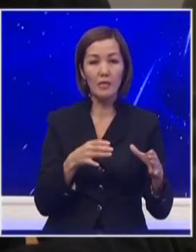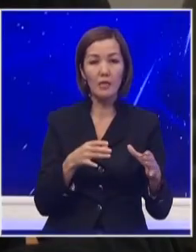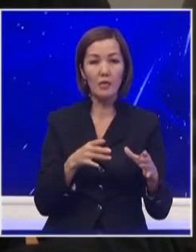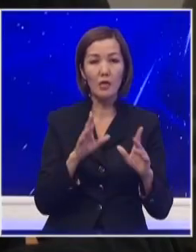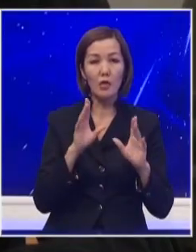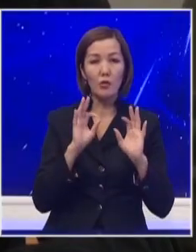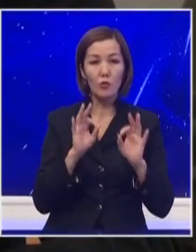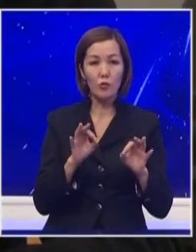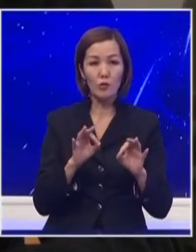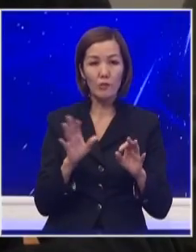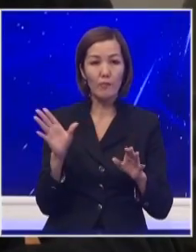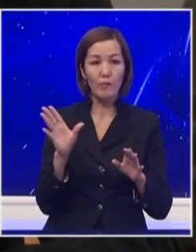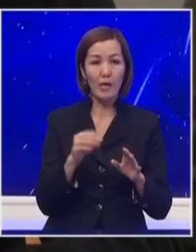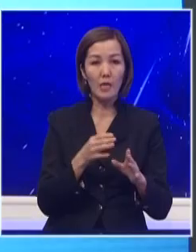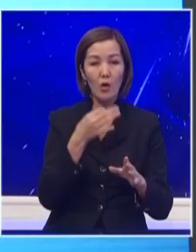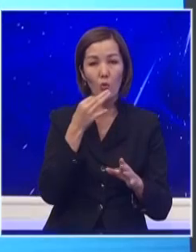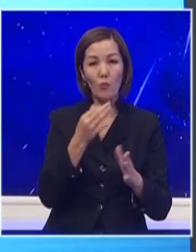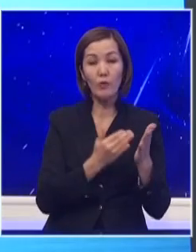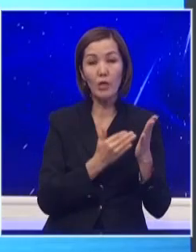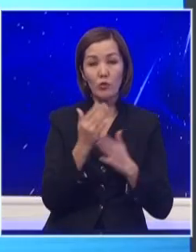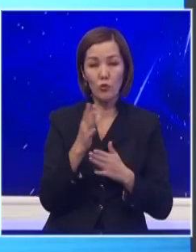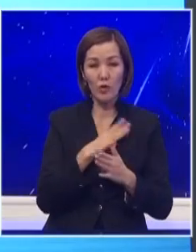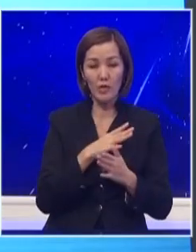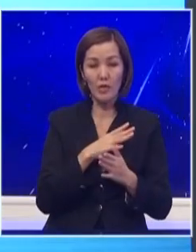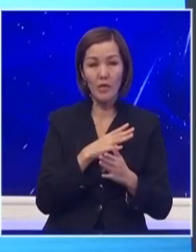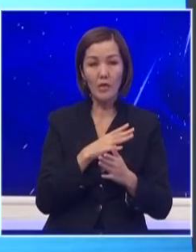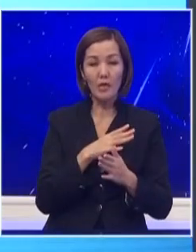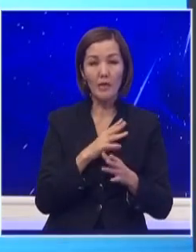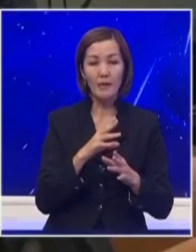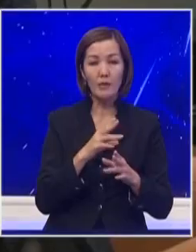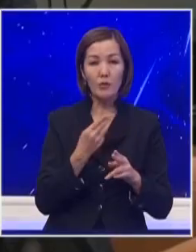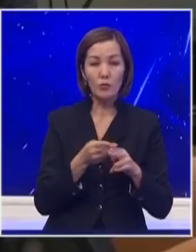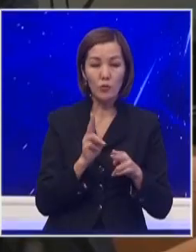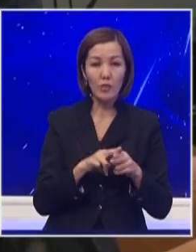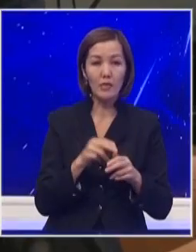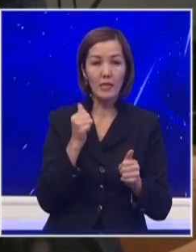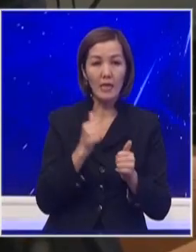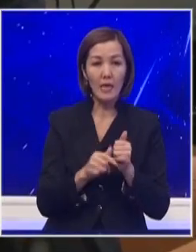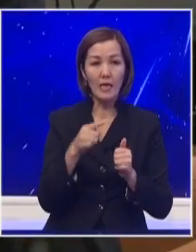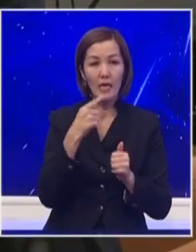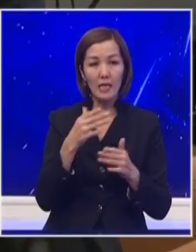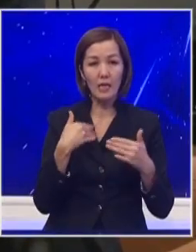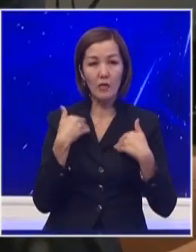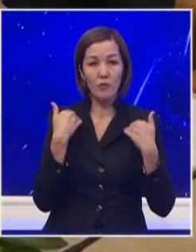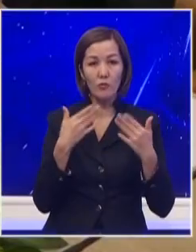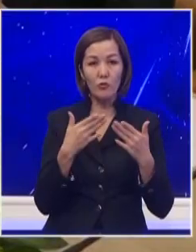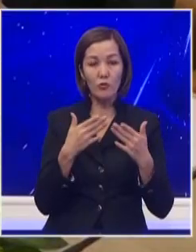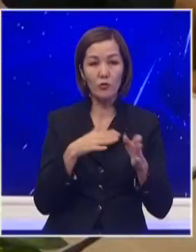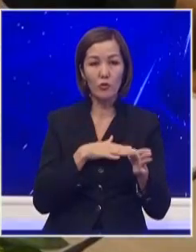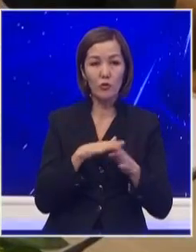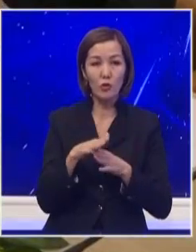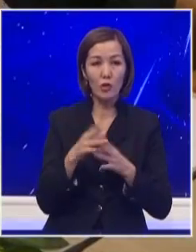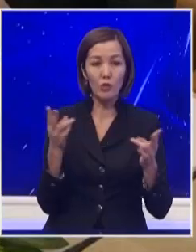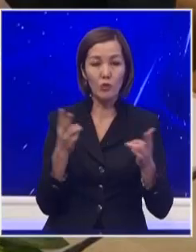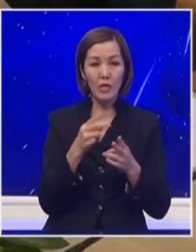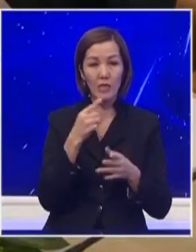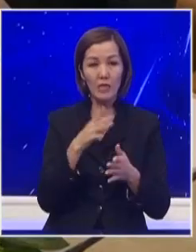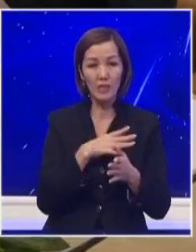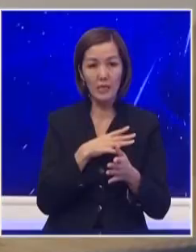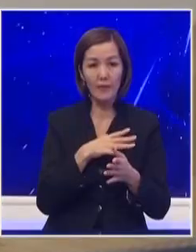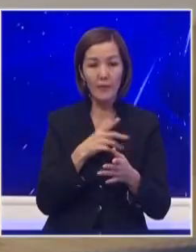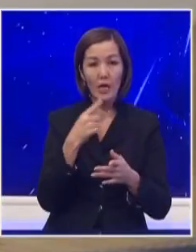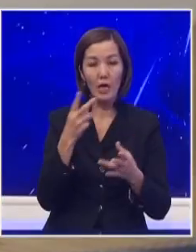қамту, кәріз жүйелерін ретке келтіру. Сонымен қатар Алматы мен Қонаевты байланыстыру қажет. Қазіргі кезде бұл тек автокөліктік қатынас болып тұр.